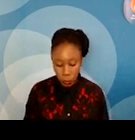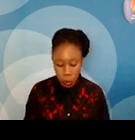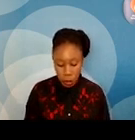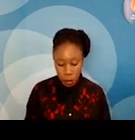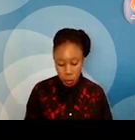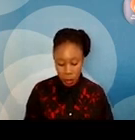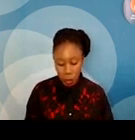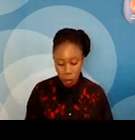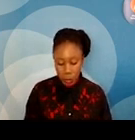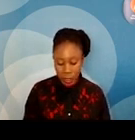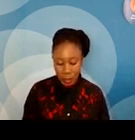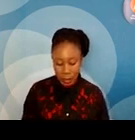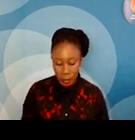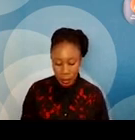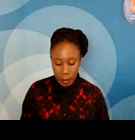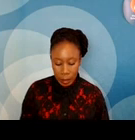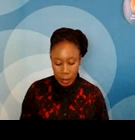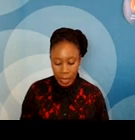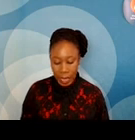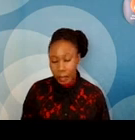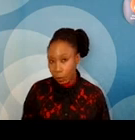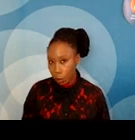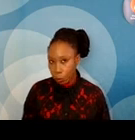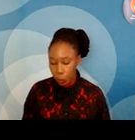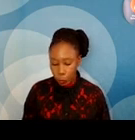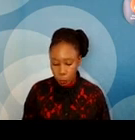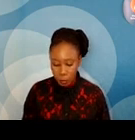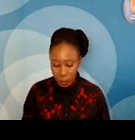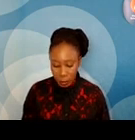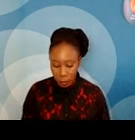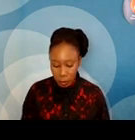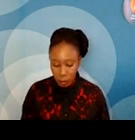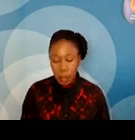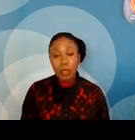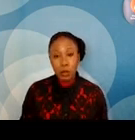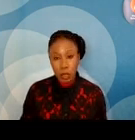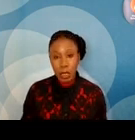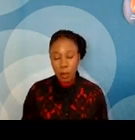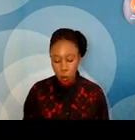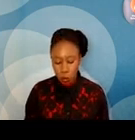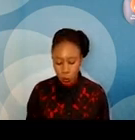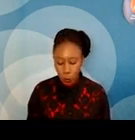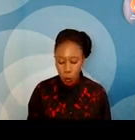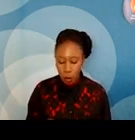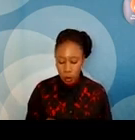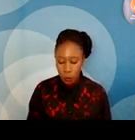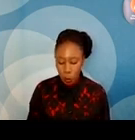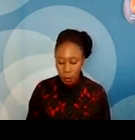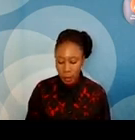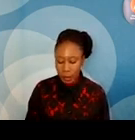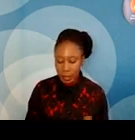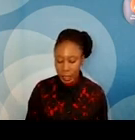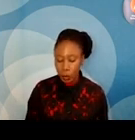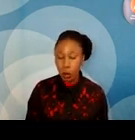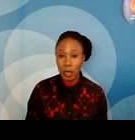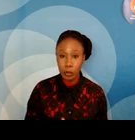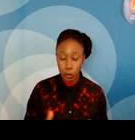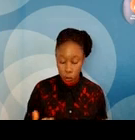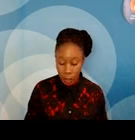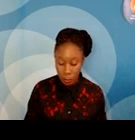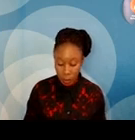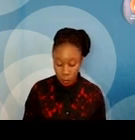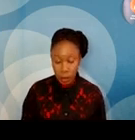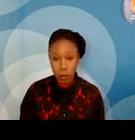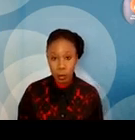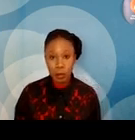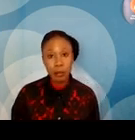hög grad av fysisk och mental belastning lägre krav på utbildning. Så kan man också få svårare att erhålla